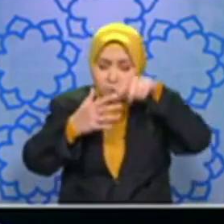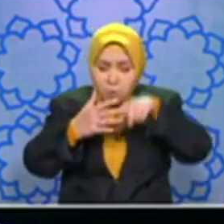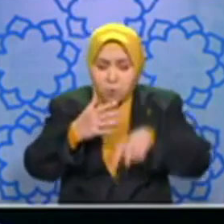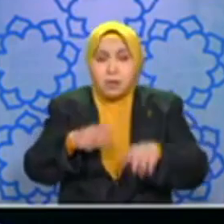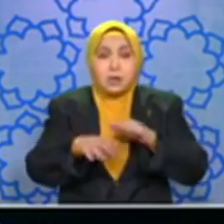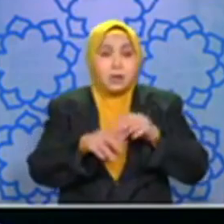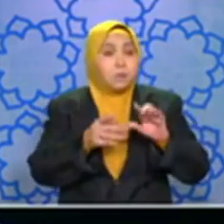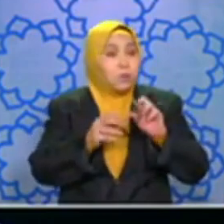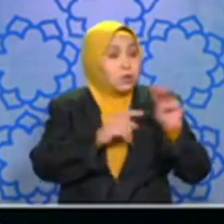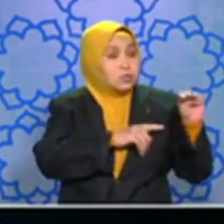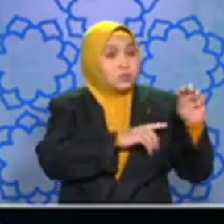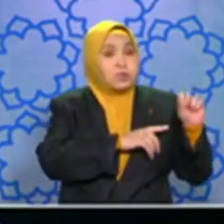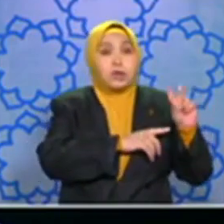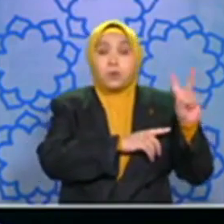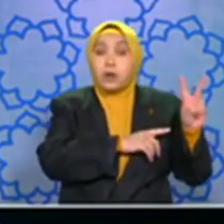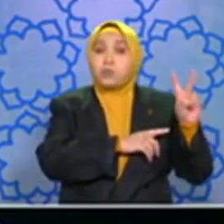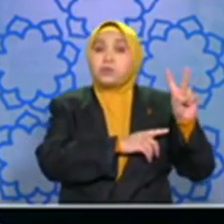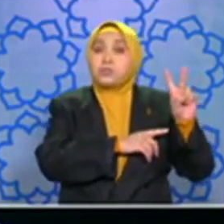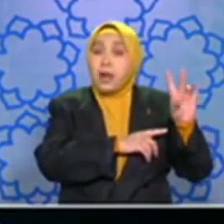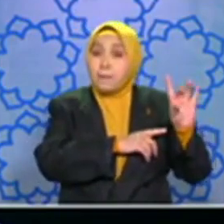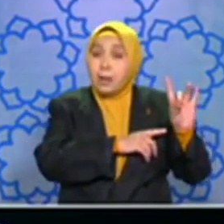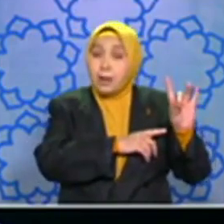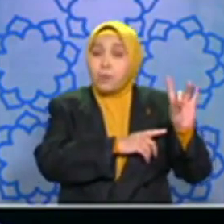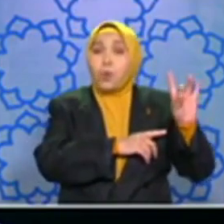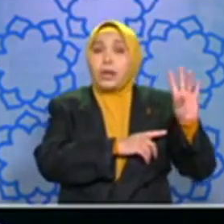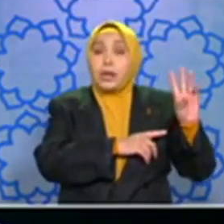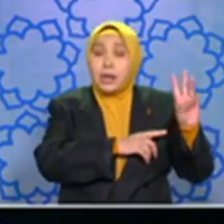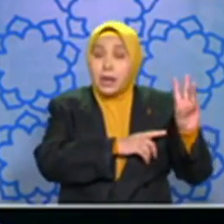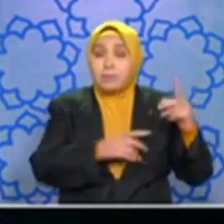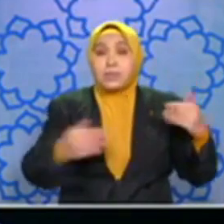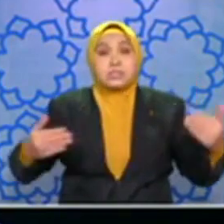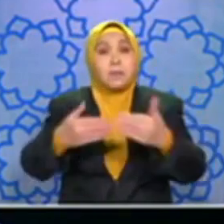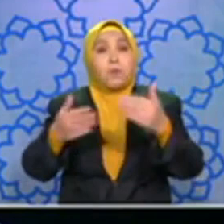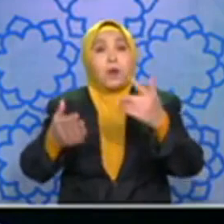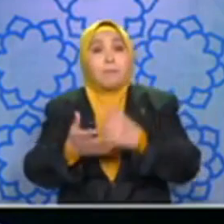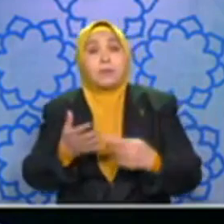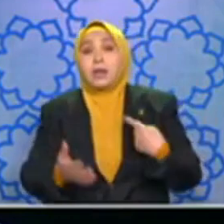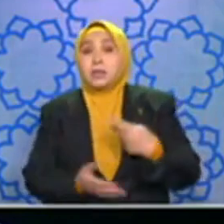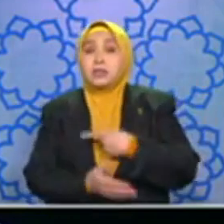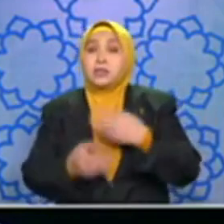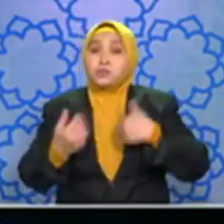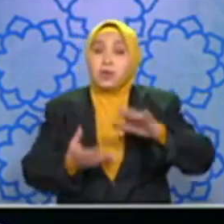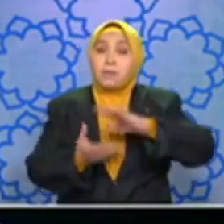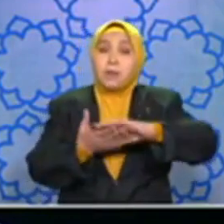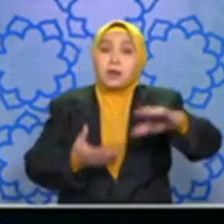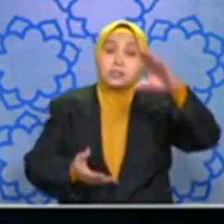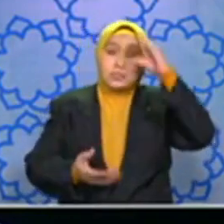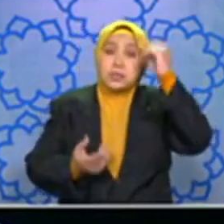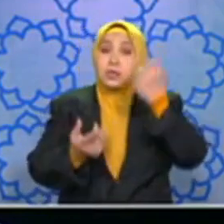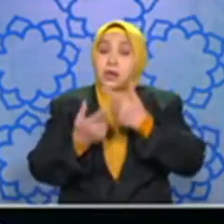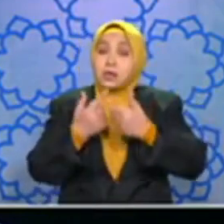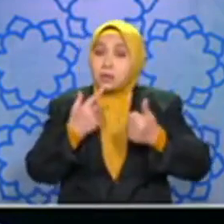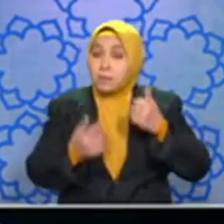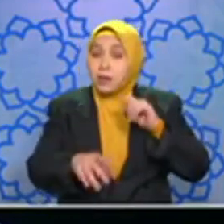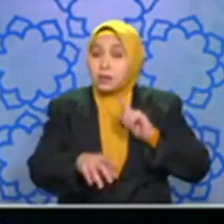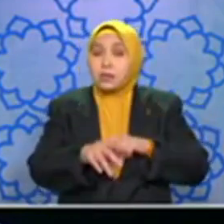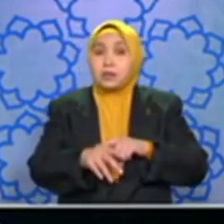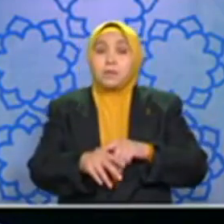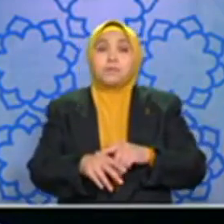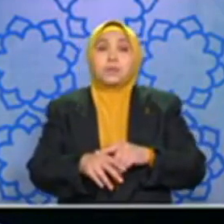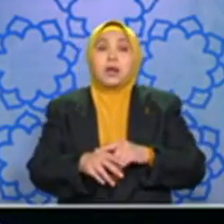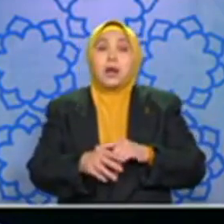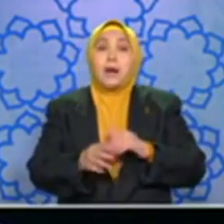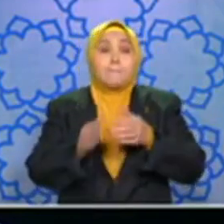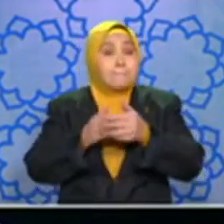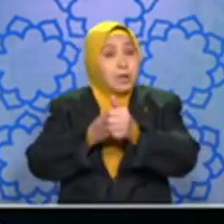halaman 286 untuk kita menyambung apa yang telah kita pelajari daripada dustur ilahi, daripada